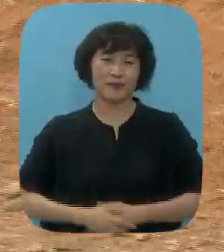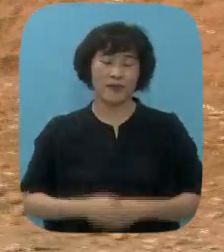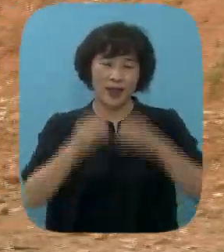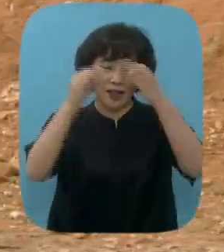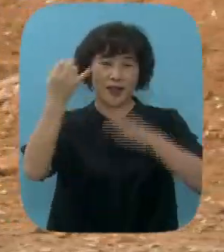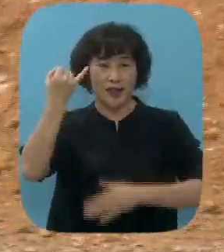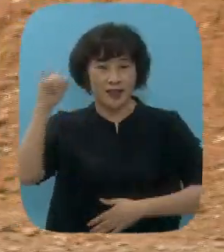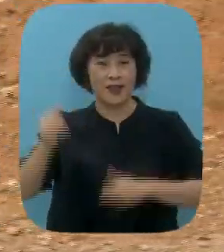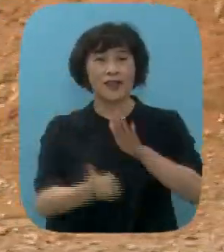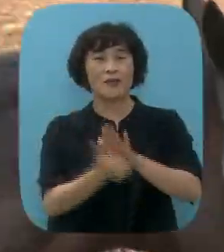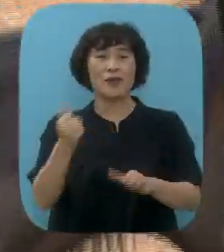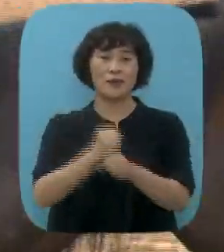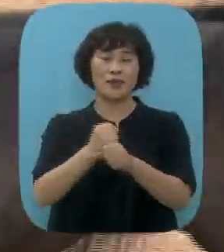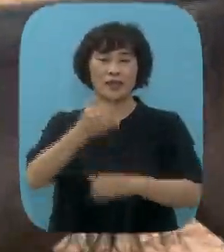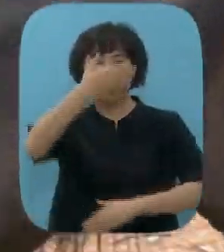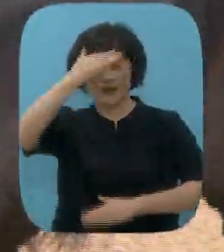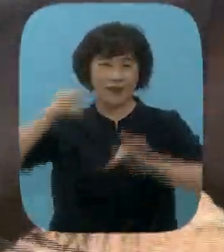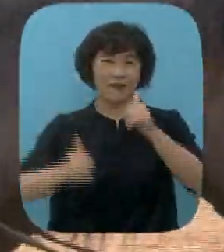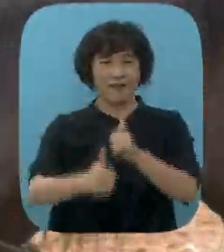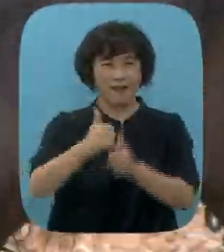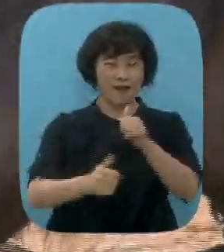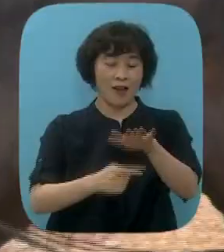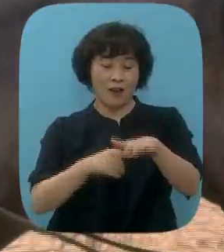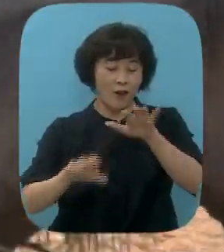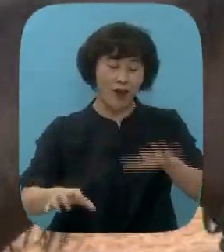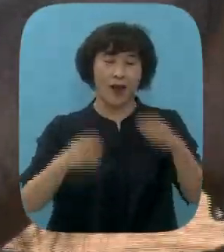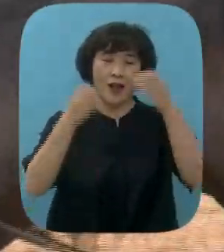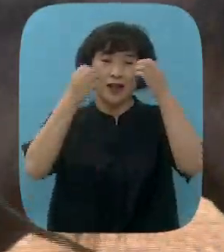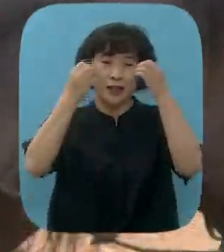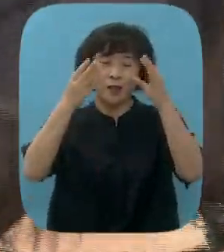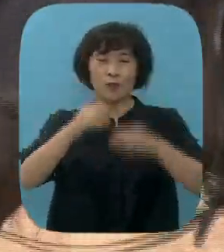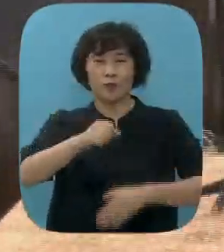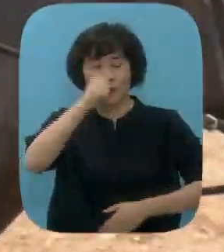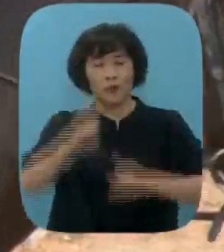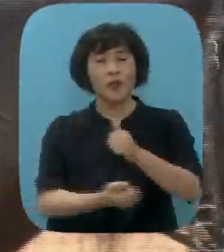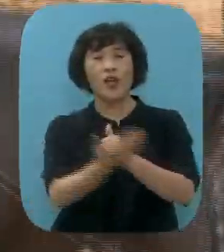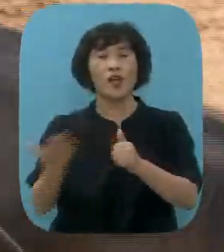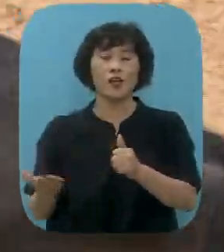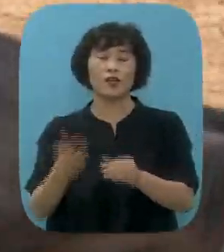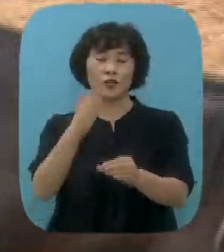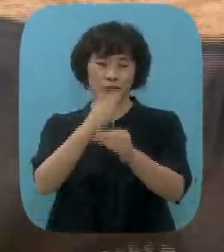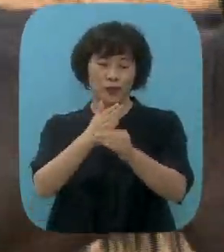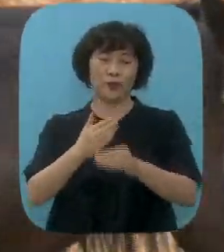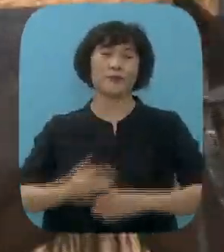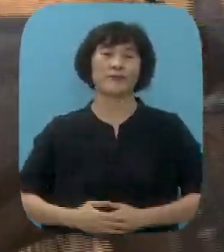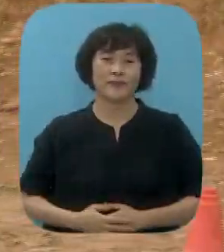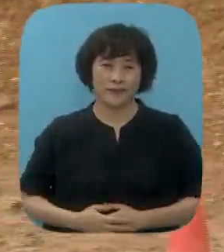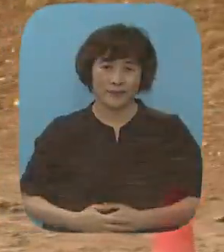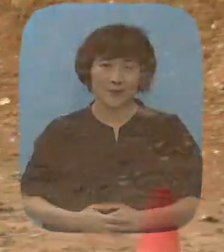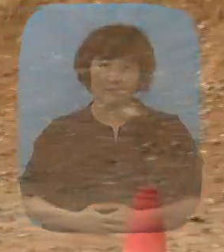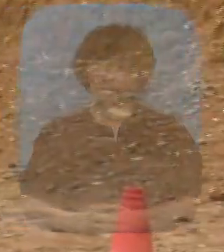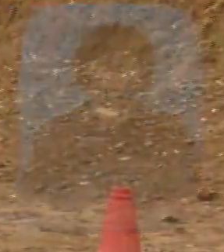창의적인 아이디어로 희망을 일구는 청년의 도전이 농촌의 신선한 바람을 일으키고 있습니다. 생명의 땅 으뜸전남